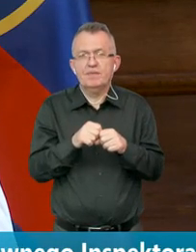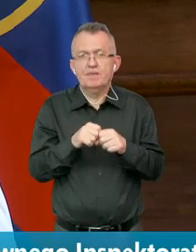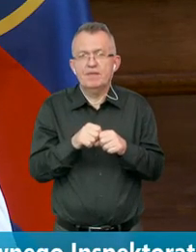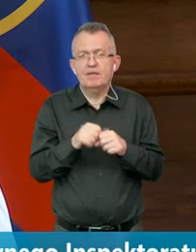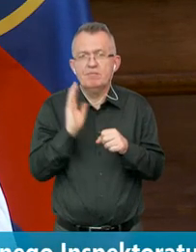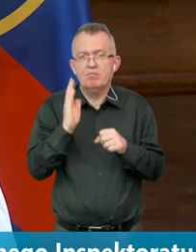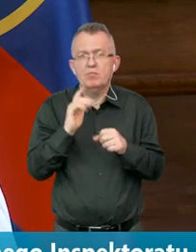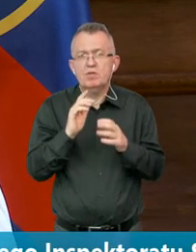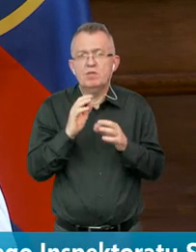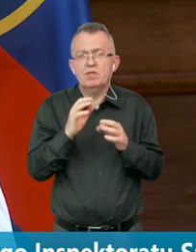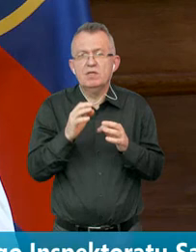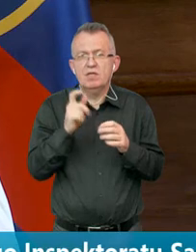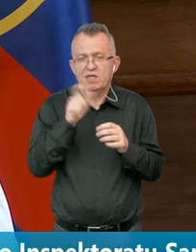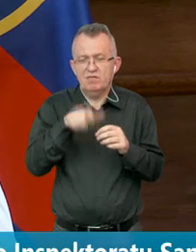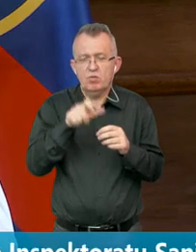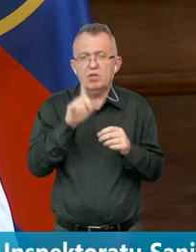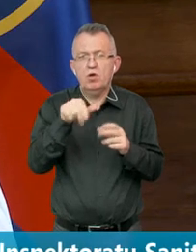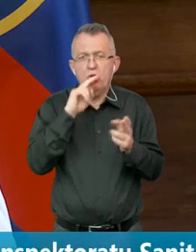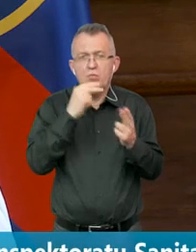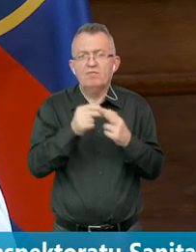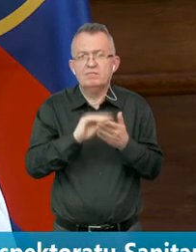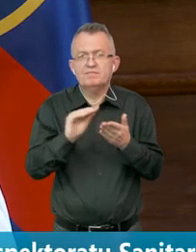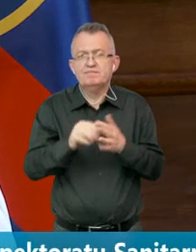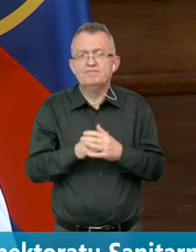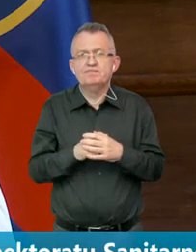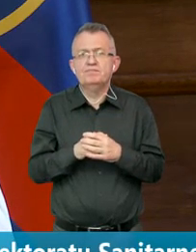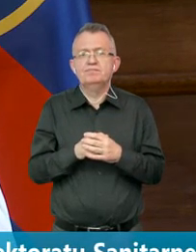pozwoli pan, że już indywidualnie panu na to odpiszemy.